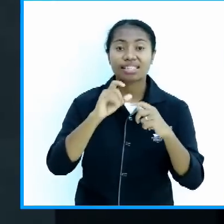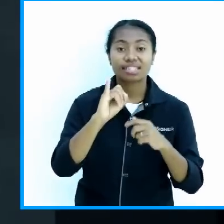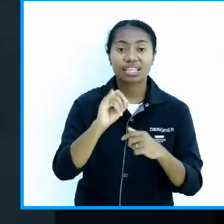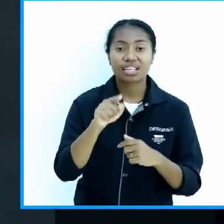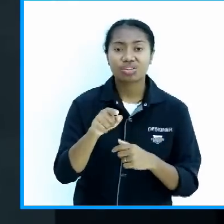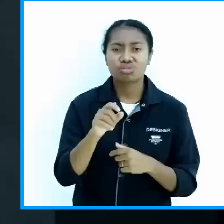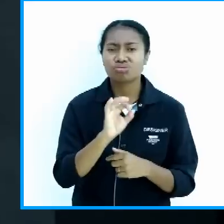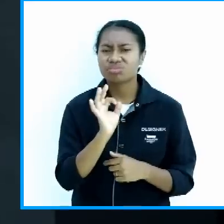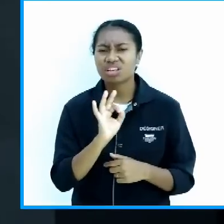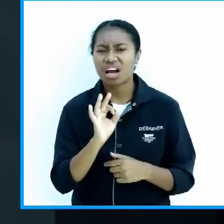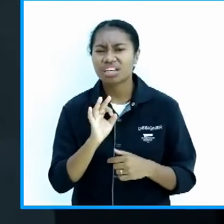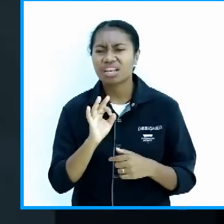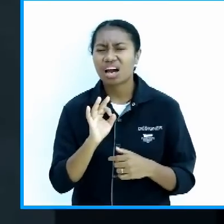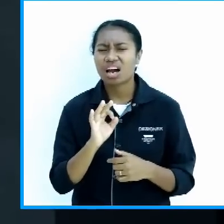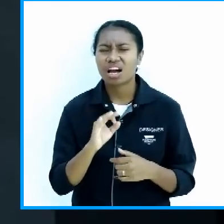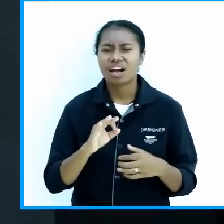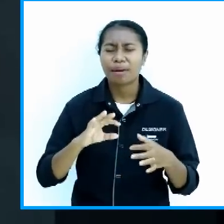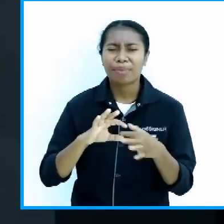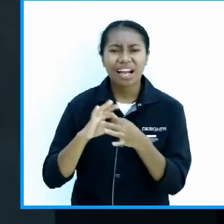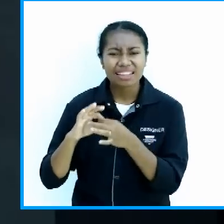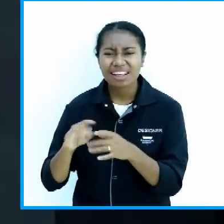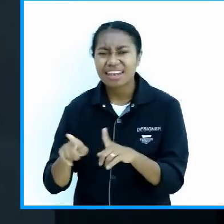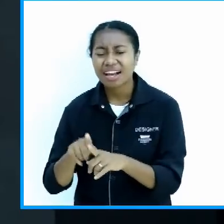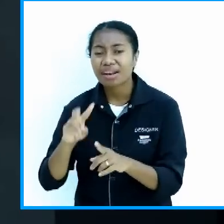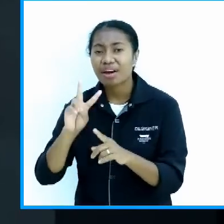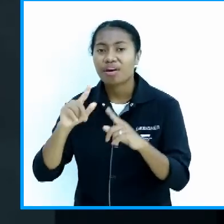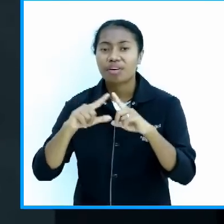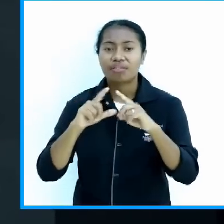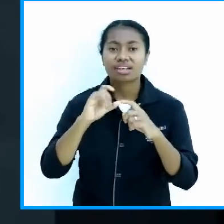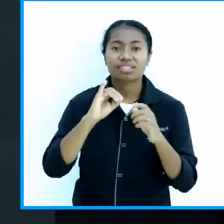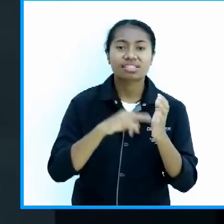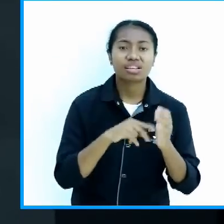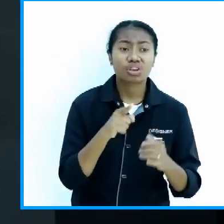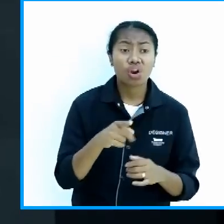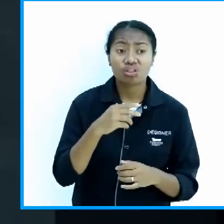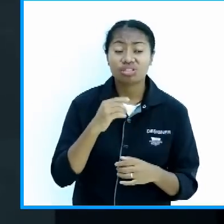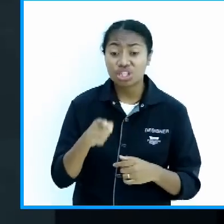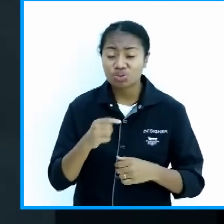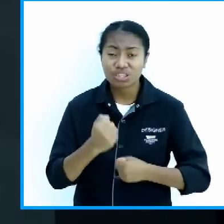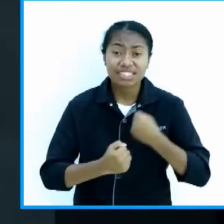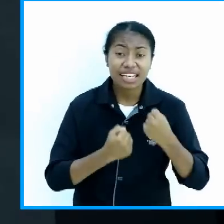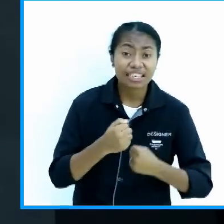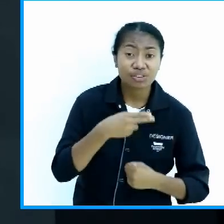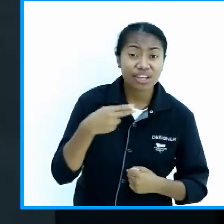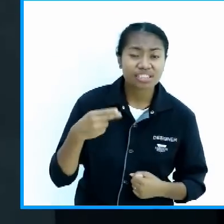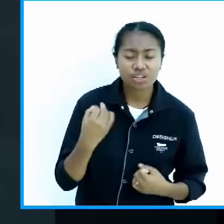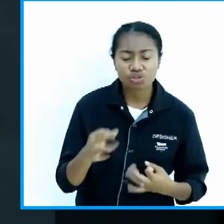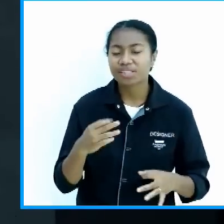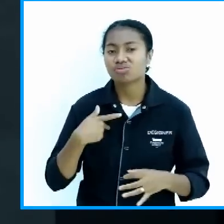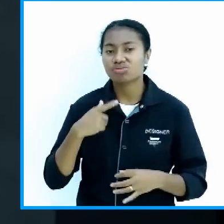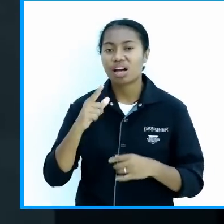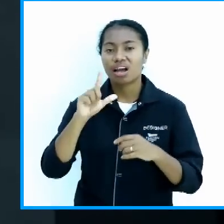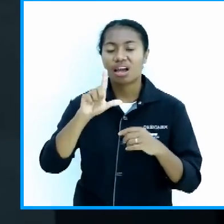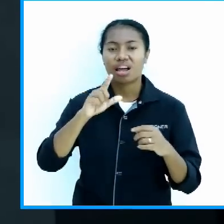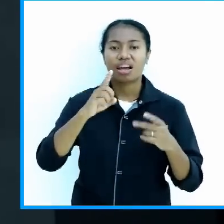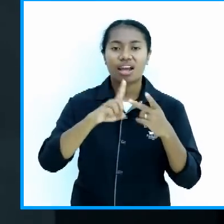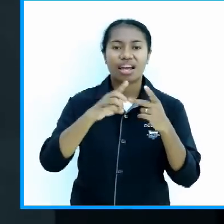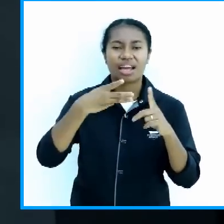tidak berkaitan dan uji klinisnya masih berlanjut. Seandainya terjadi di Indonesia, saya yakin pasti heboh. Ya.